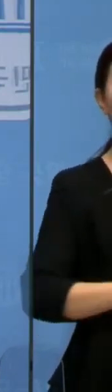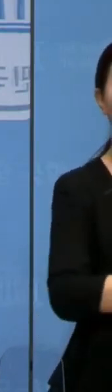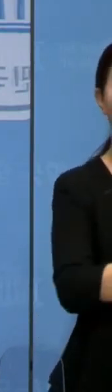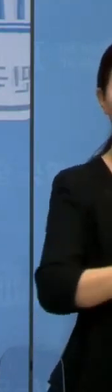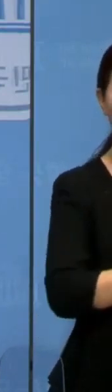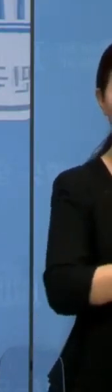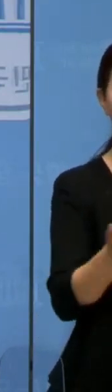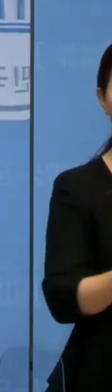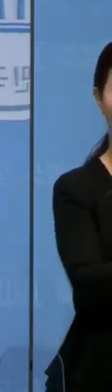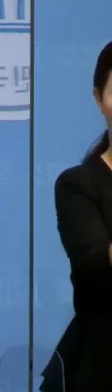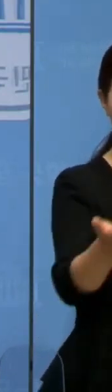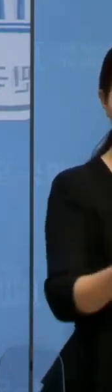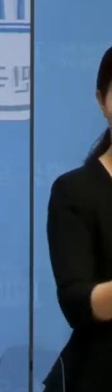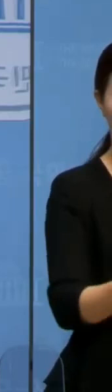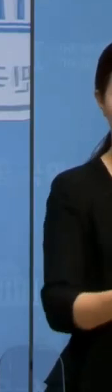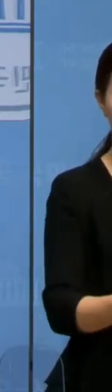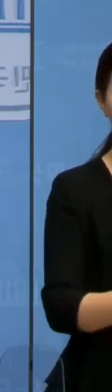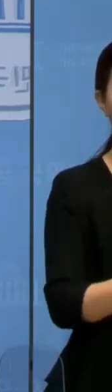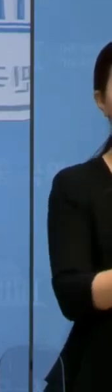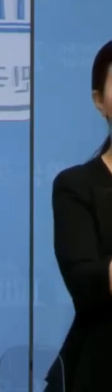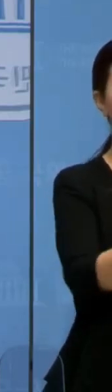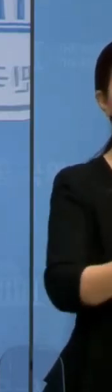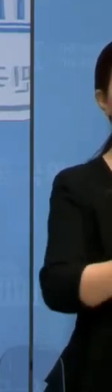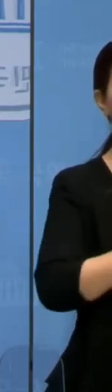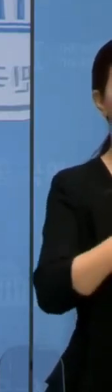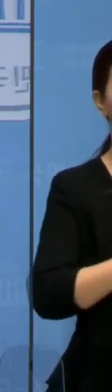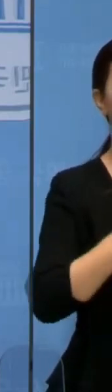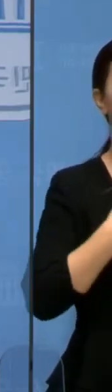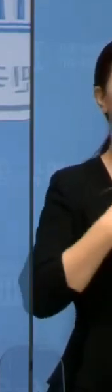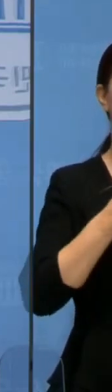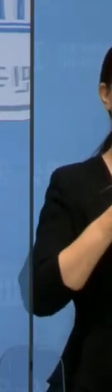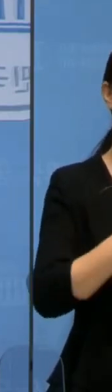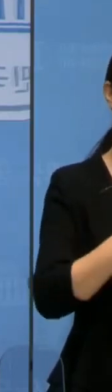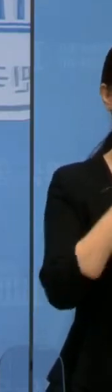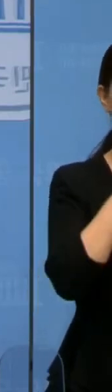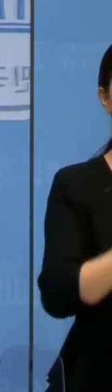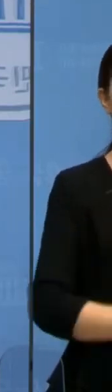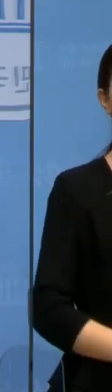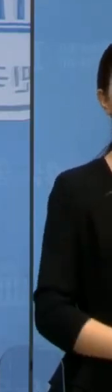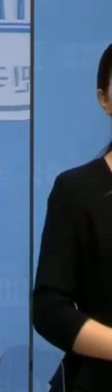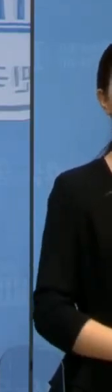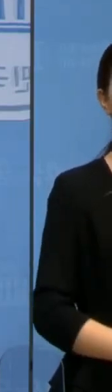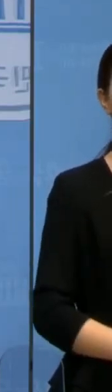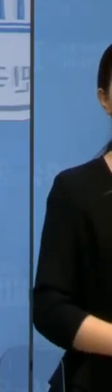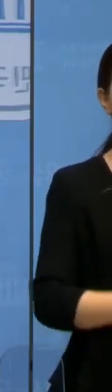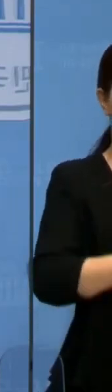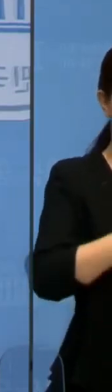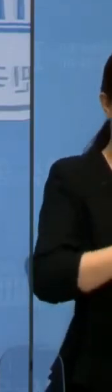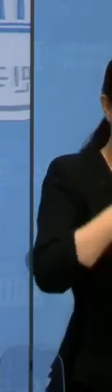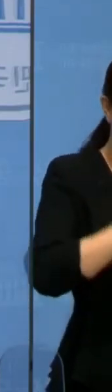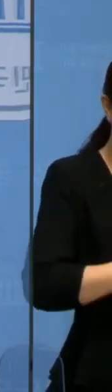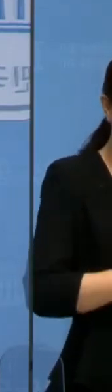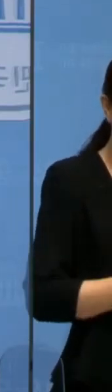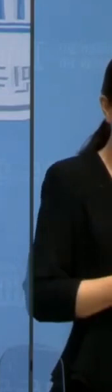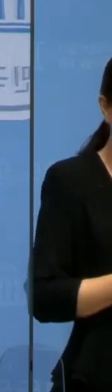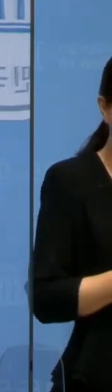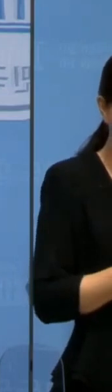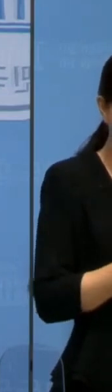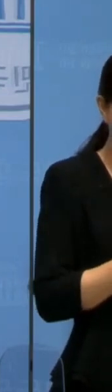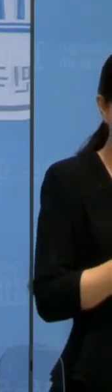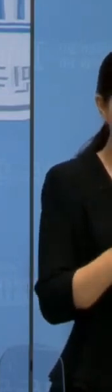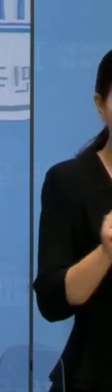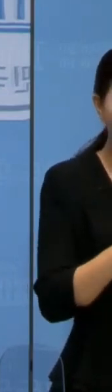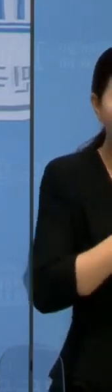여러분의 절박한 마음 잘 알고 있습니다. 가슴 한구석에서 자라나는 불안감 왜